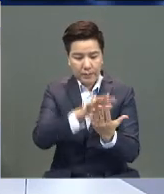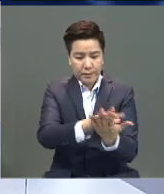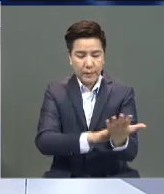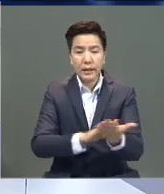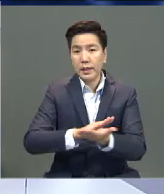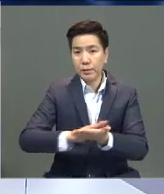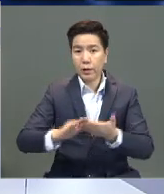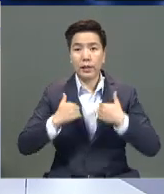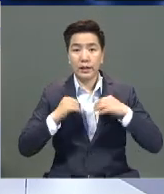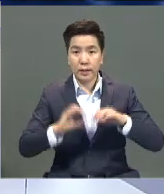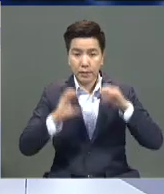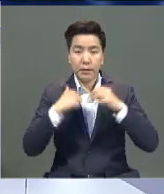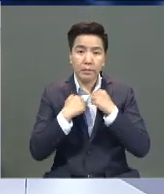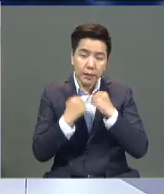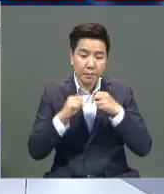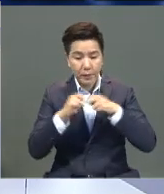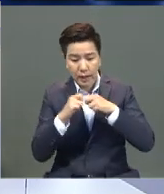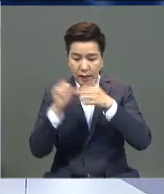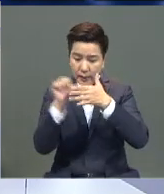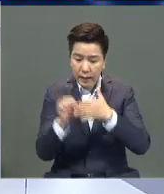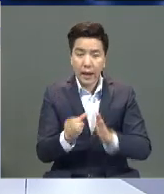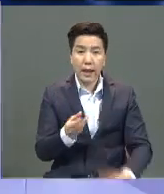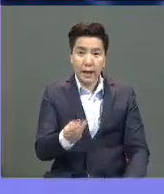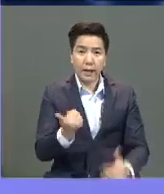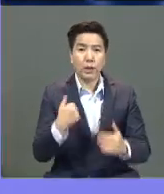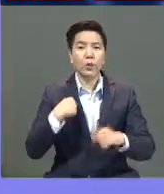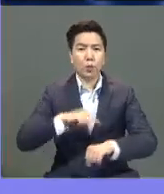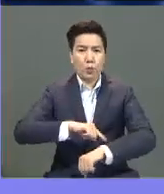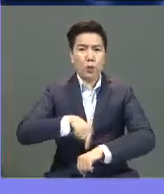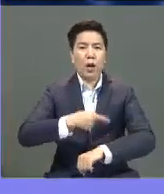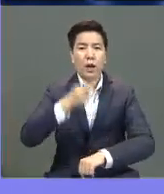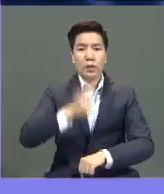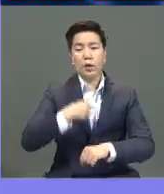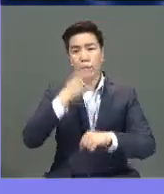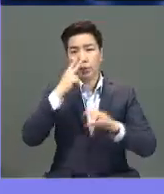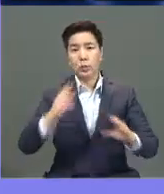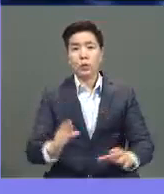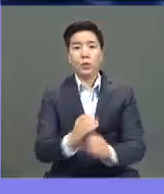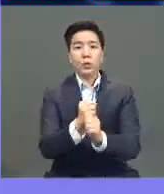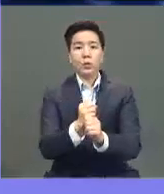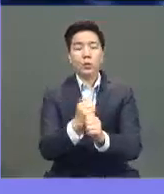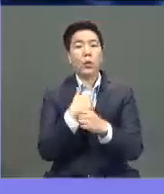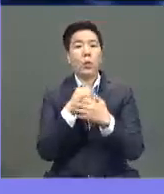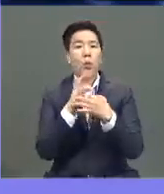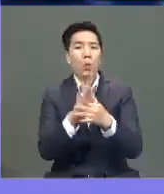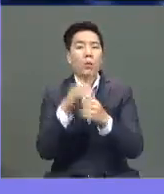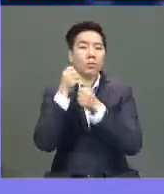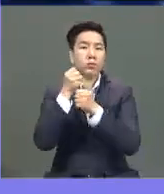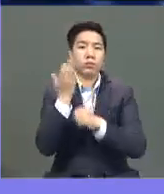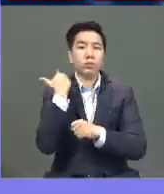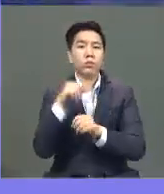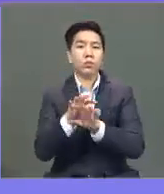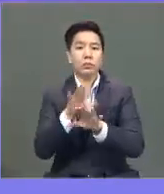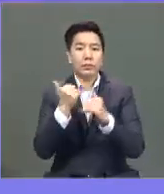บร้อยแล้วรัฐบาลก็จะพยายามแก้ปัญหาที่เกิดขึ้นซึ่งต้องใช้เวลาแต่ว่าภาพรวมเนี่ยท่านก็เป็นห่วงการชุมนุมที่เ